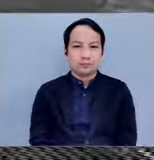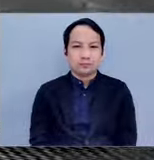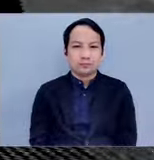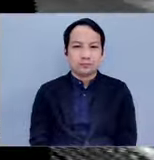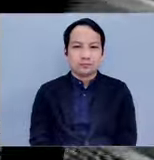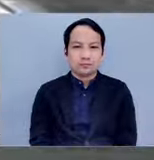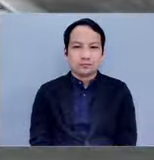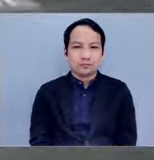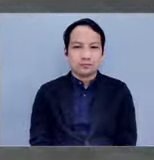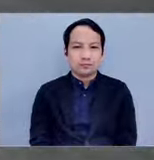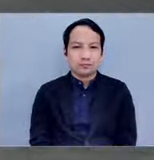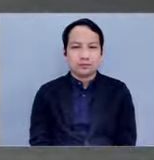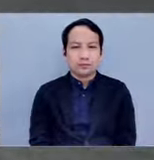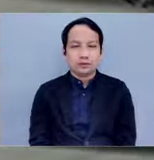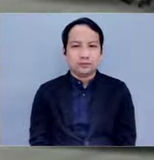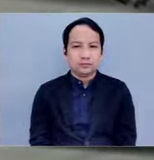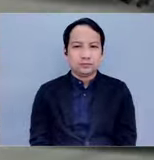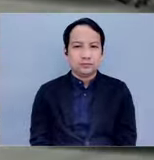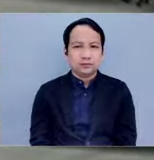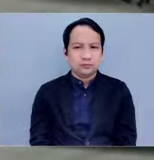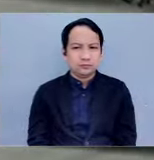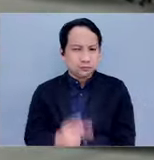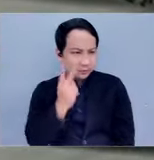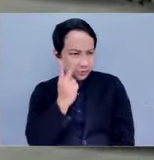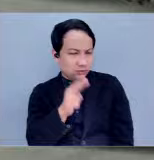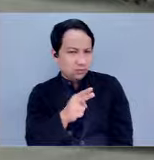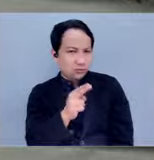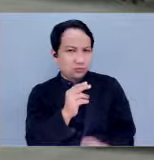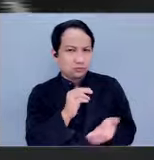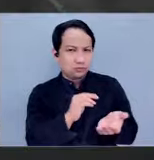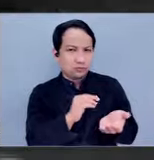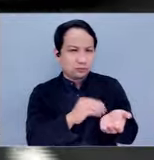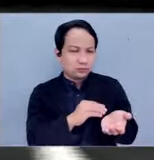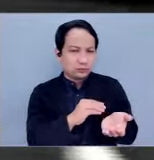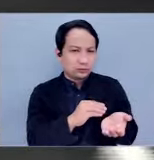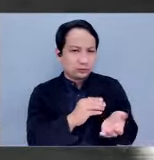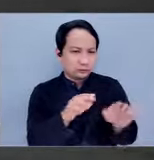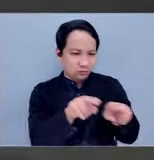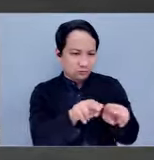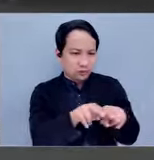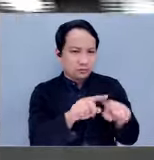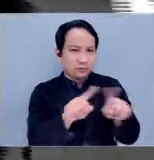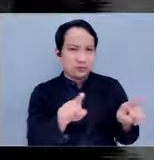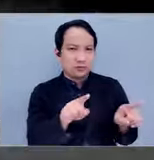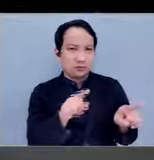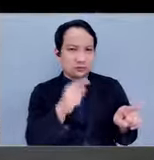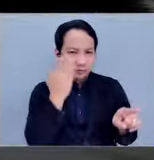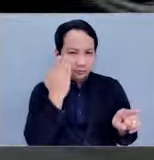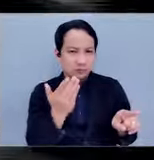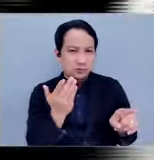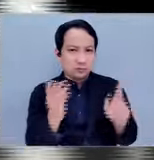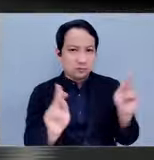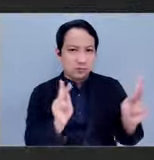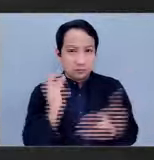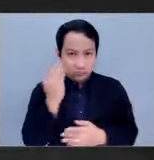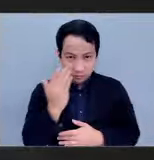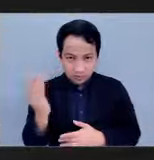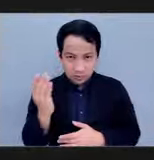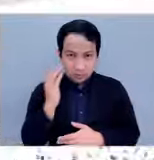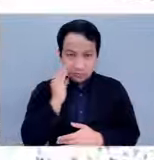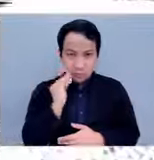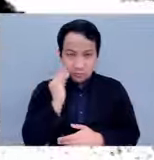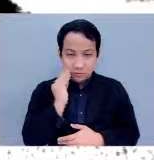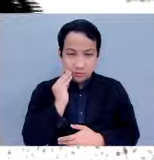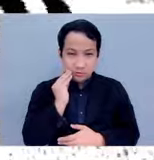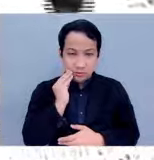Parang ordinaryo lamang sa unang tingin pero may mabigat palang pasanin. Marami sa ating mga kapatid ang nakararanas ng